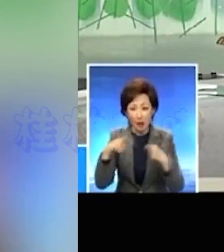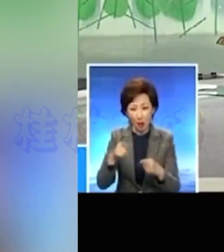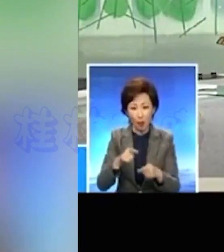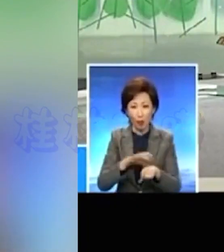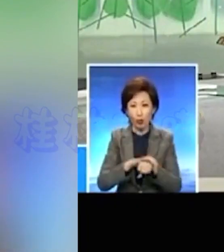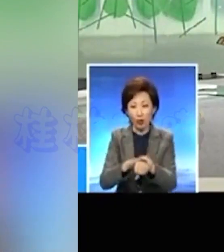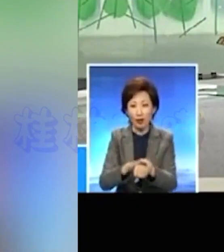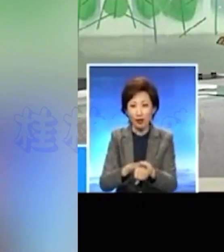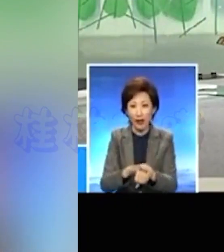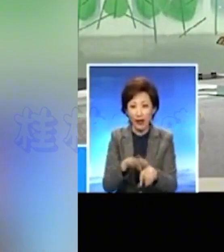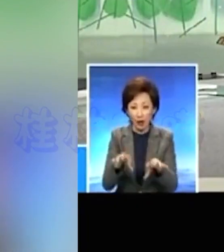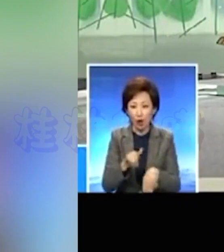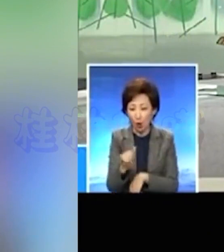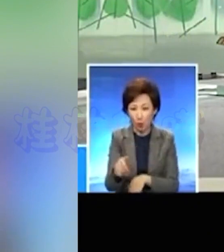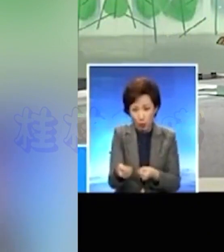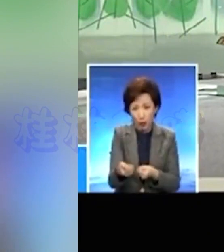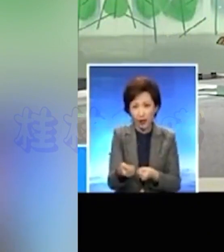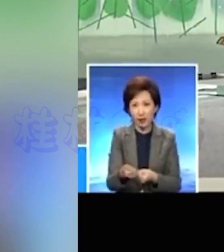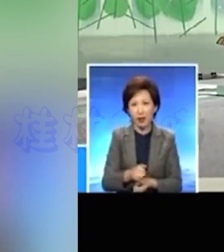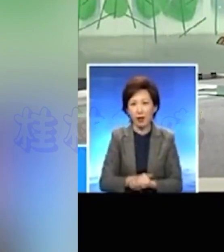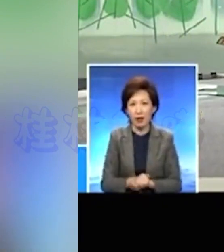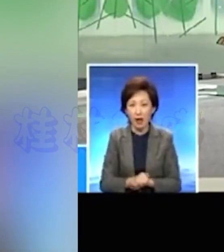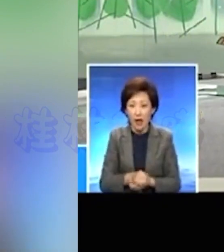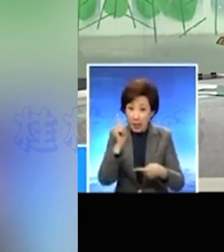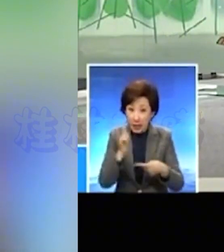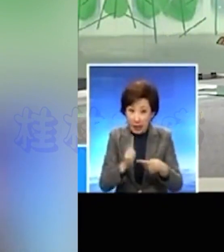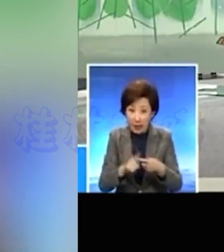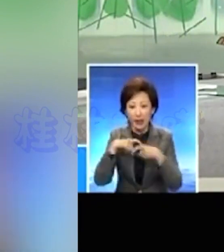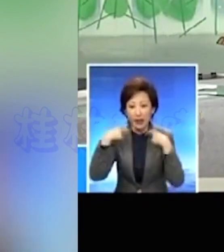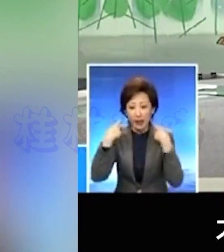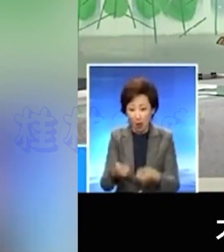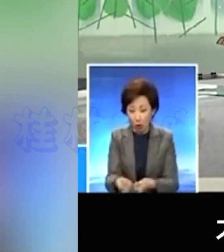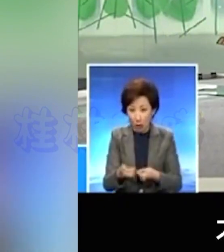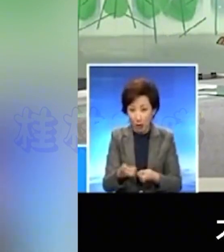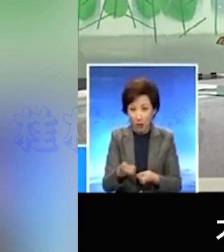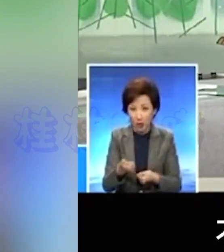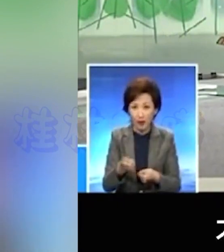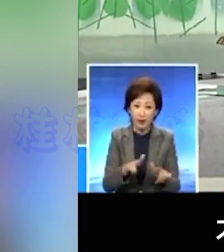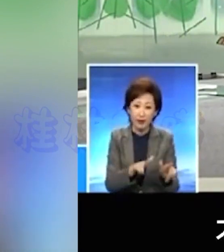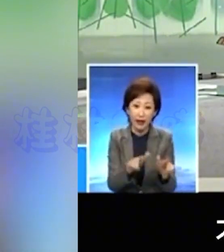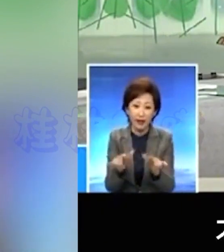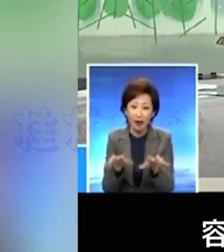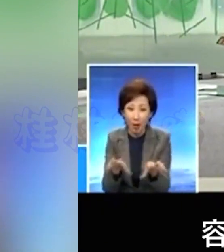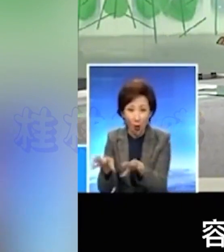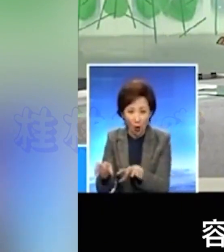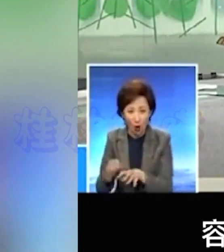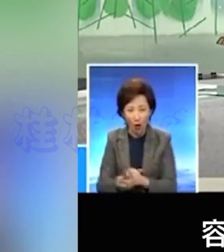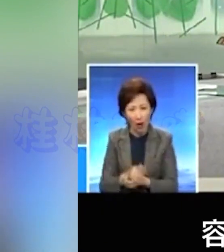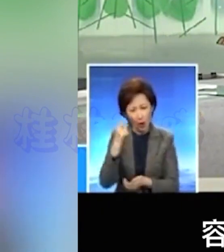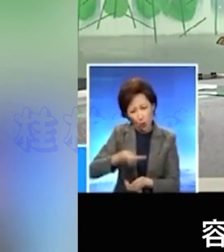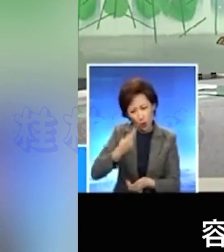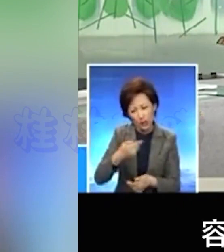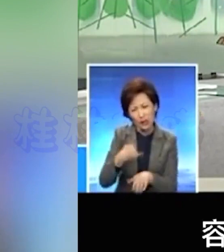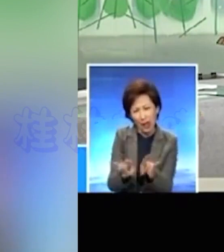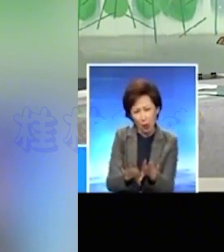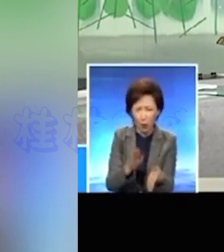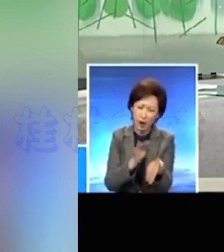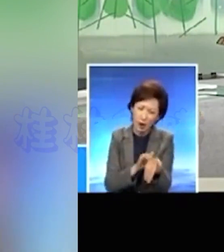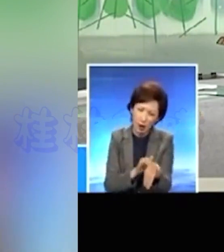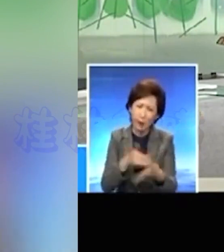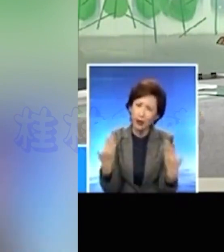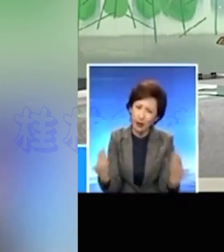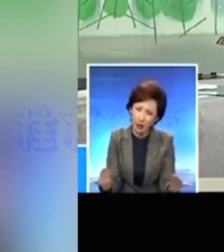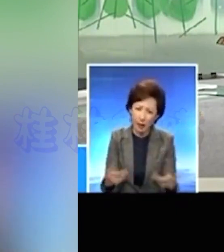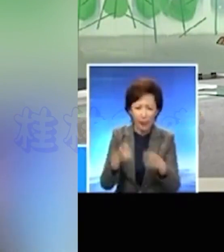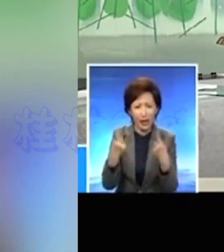遛狗而且要紧紧抓牢爱不释手所以一定要拴绳才能遛狗不然它容易跑丢成为流浪狗容易吃到脏东西成为生病的狗容易